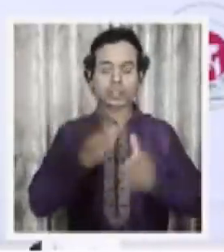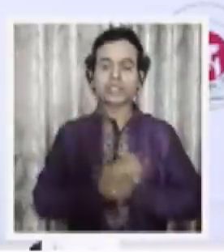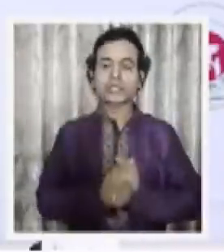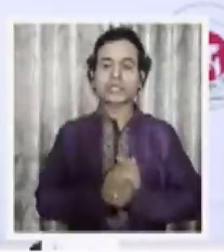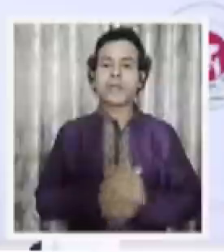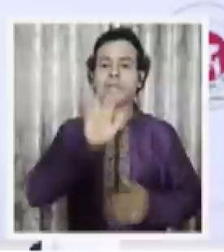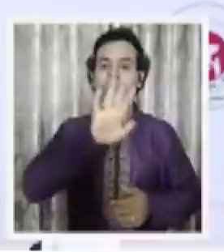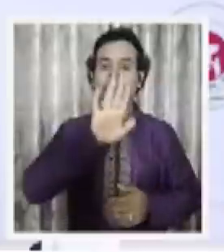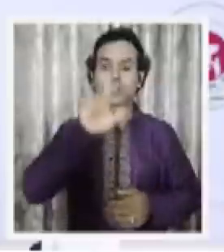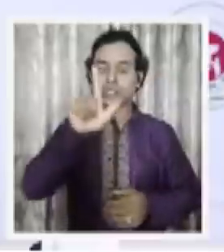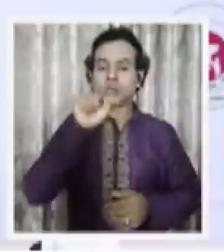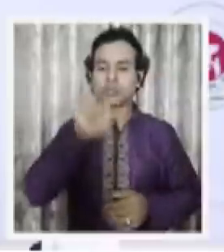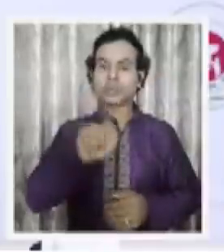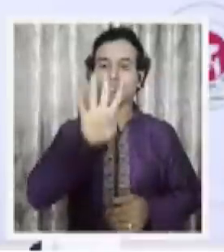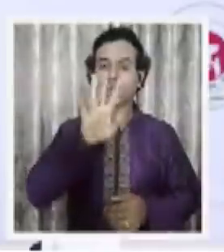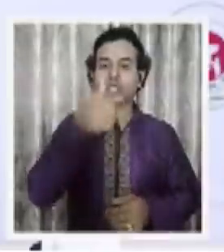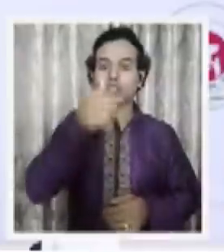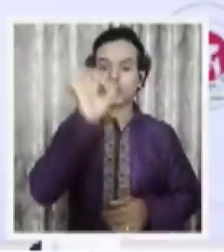1,41,750 জন। শনাক্ত বিবেচনায় সুস্থতার হার